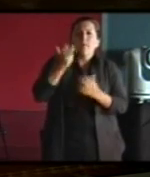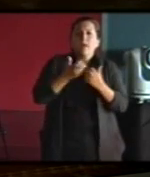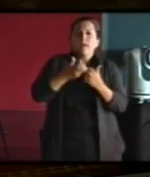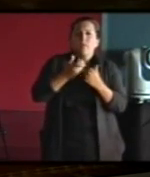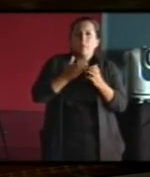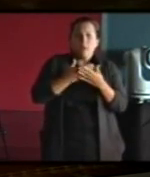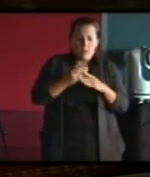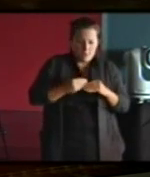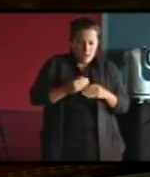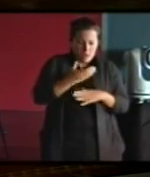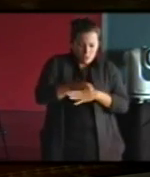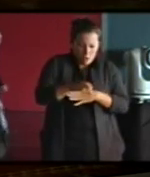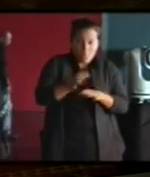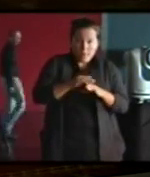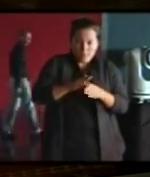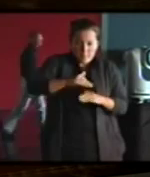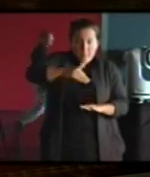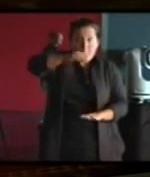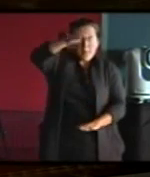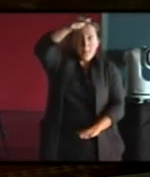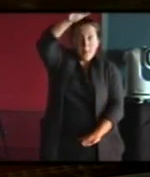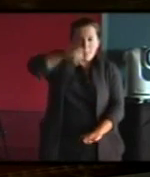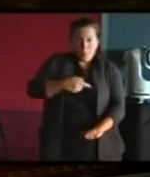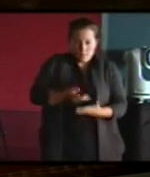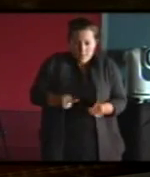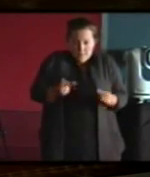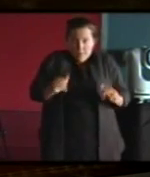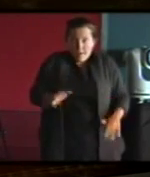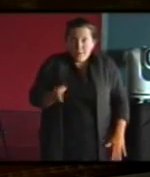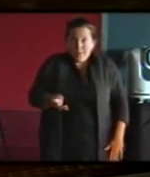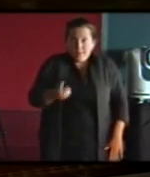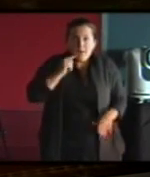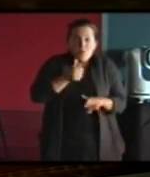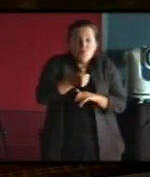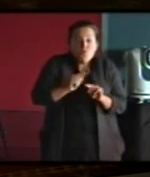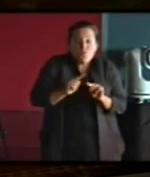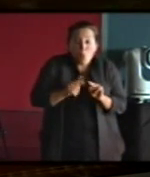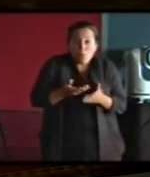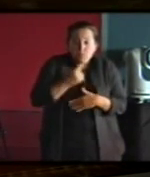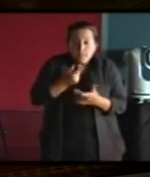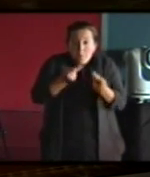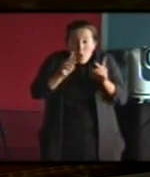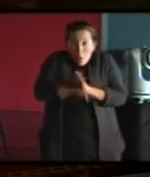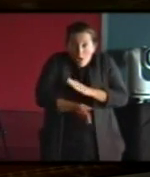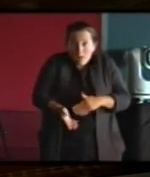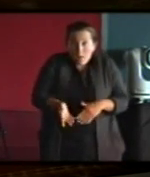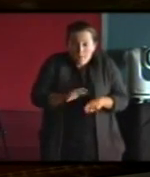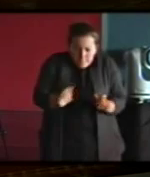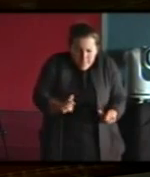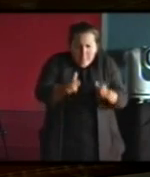1000 sur un endroit où il y a 100, vous valorisez votre terrain, vous revalorisez votre terrain.